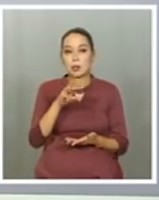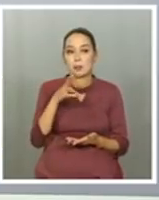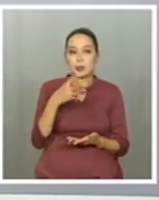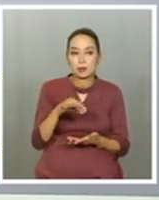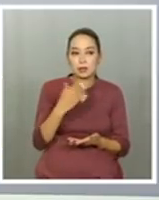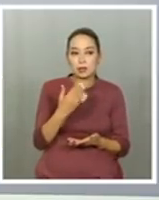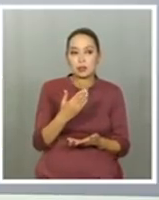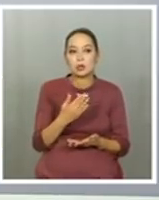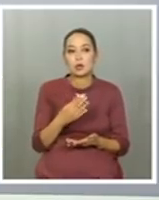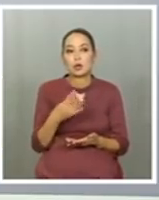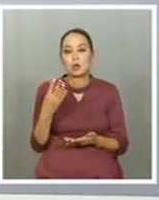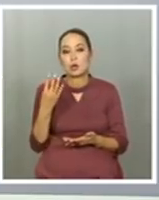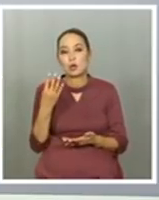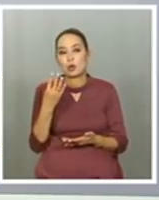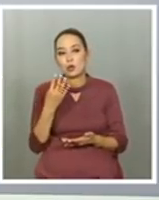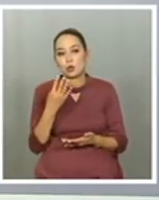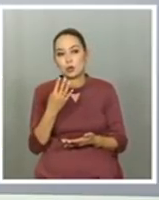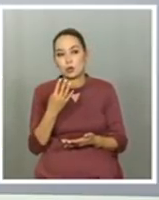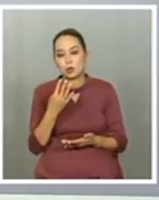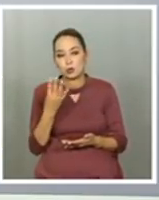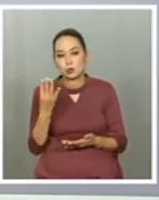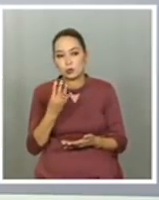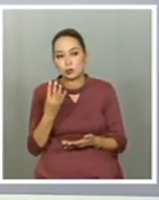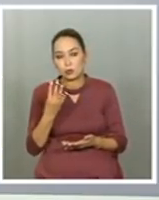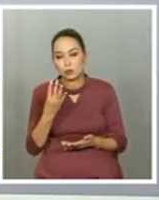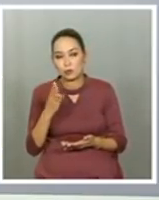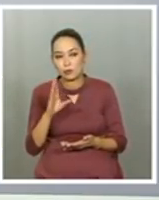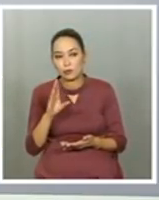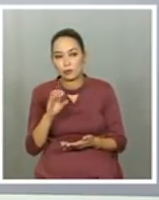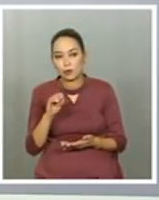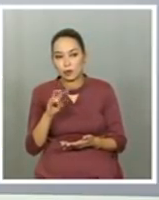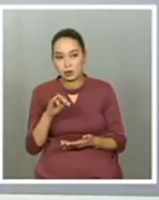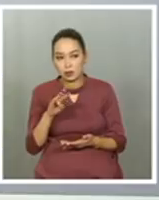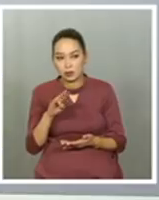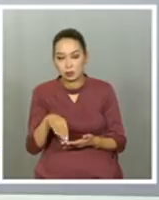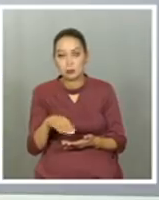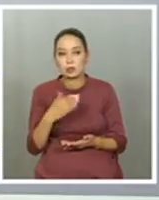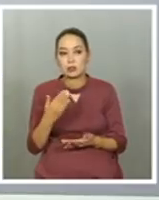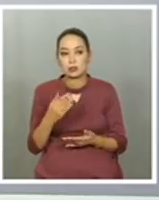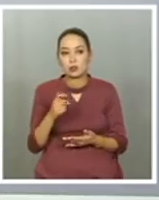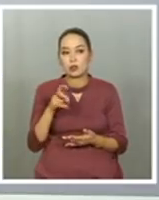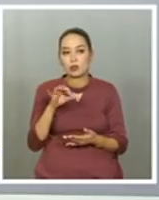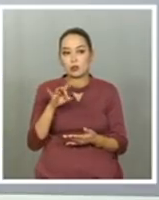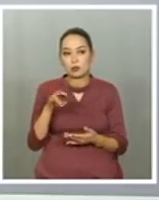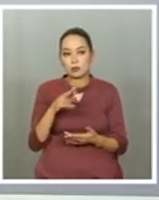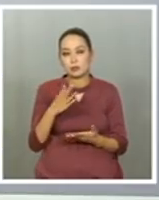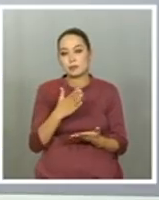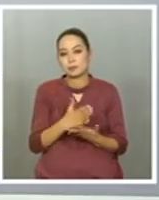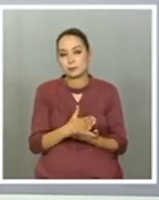әрекеттеседі, кремнийдің хлориді түзіледі. Бұл жерде хлор бейметал бола тұра кремнимен